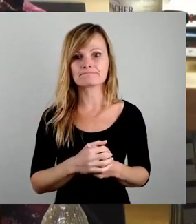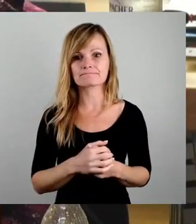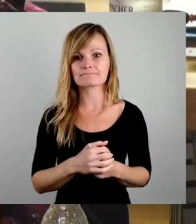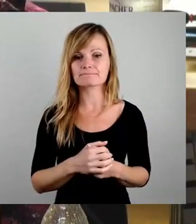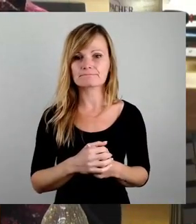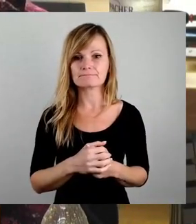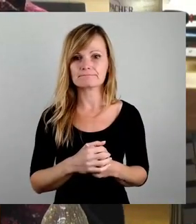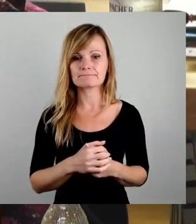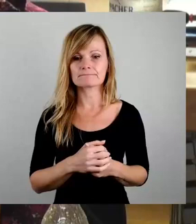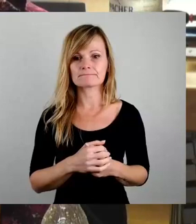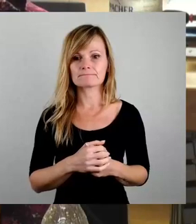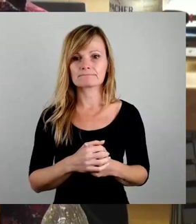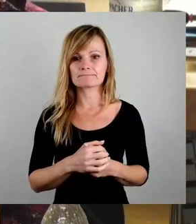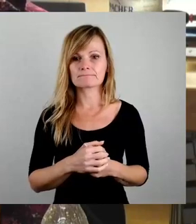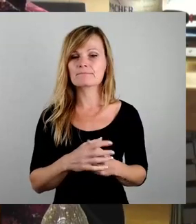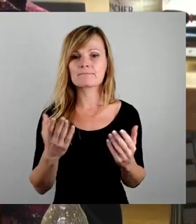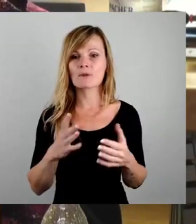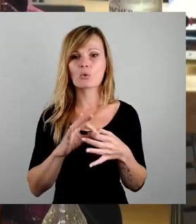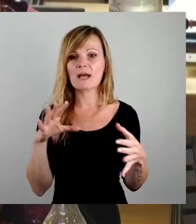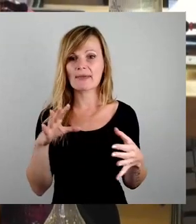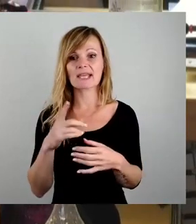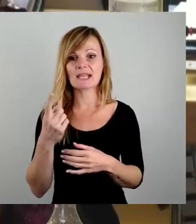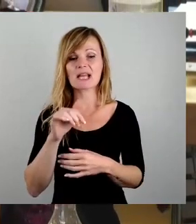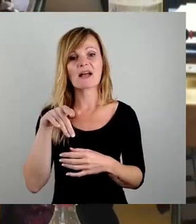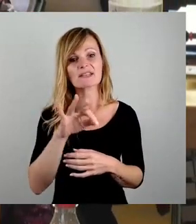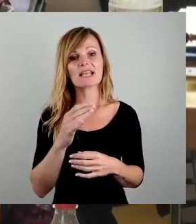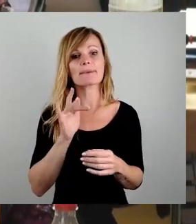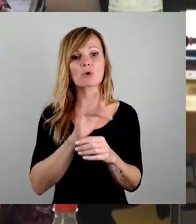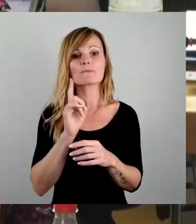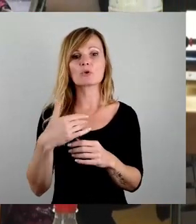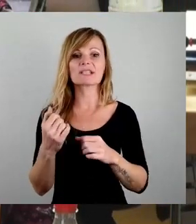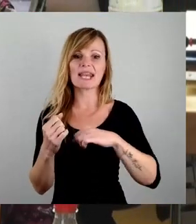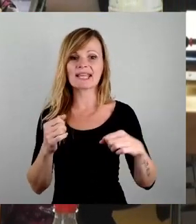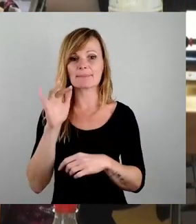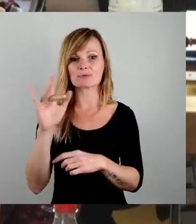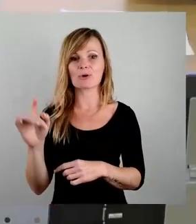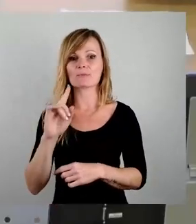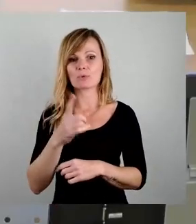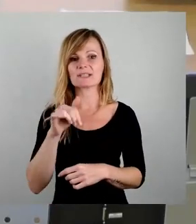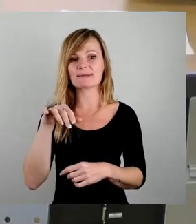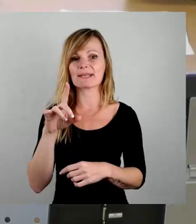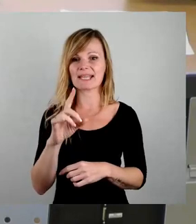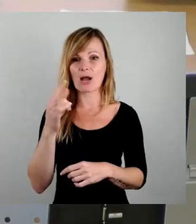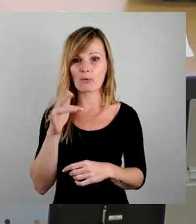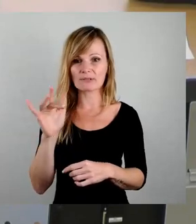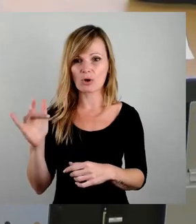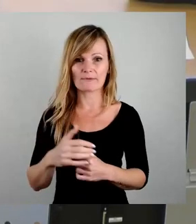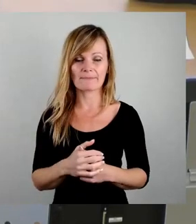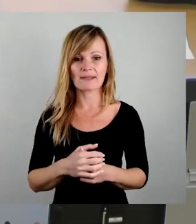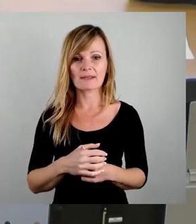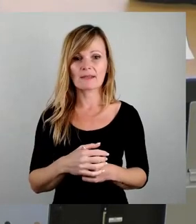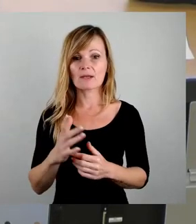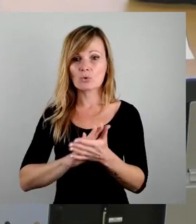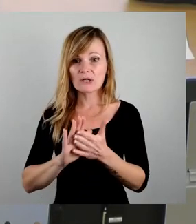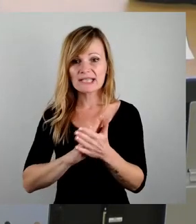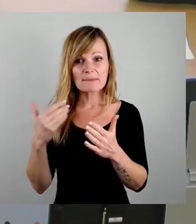unabhängig davon betrifft das sowohl die AfD als auch die Linke. Und ein Stück weit auch die SPD, muss man klar sagen. Ich habe hier noch von niemandem